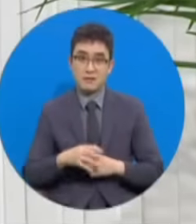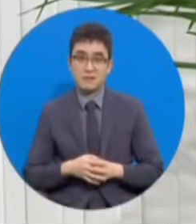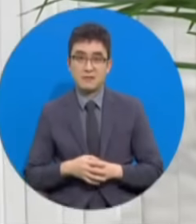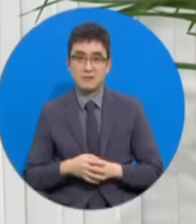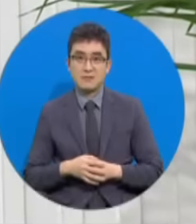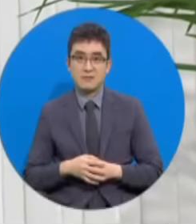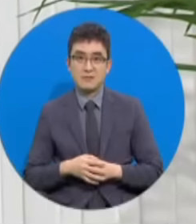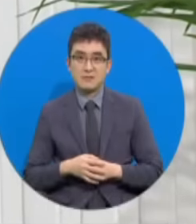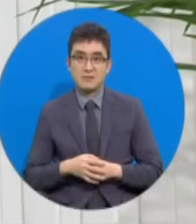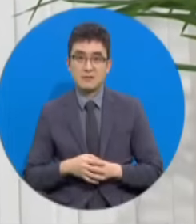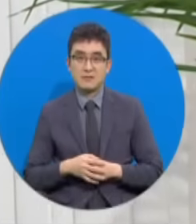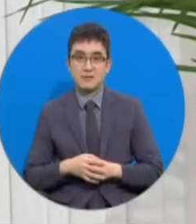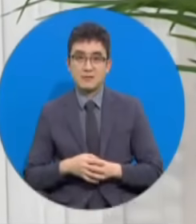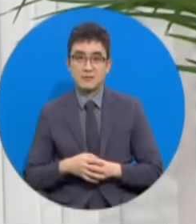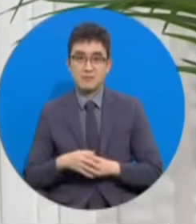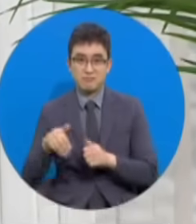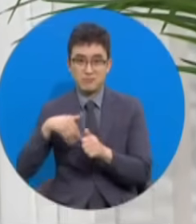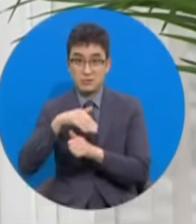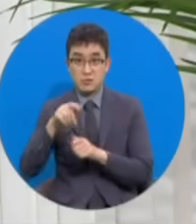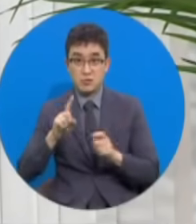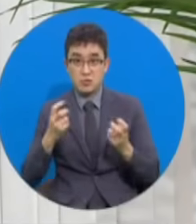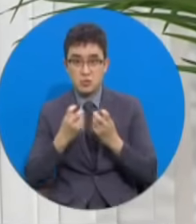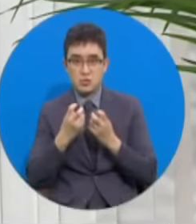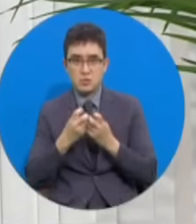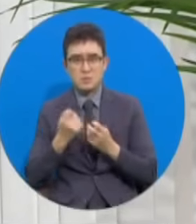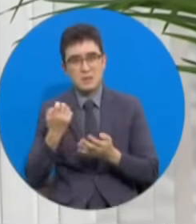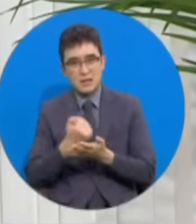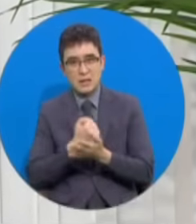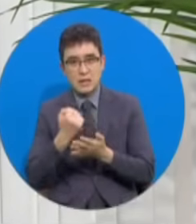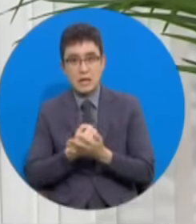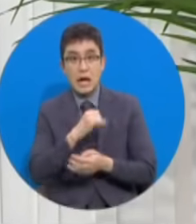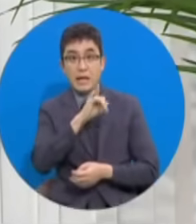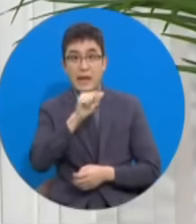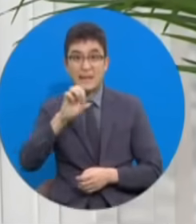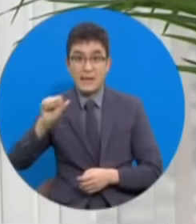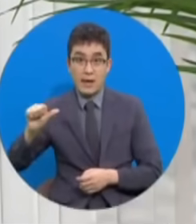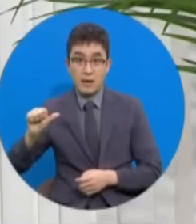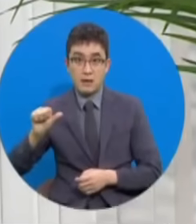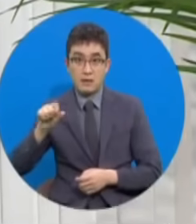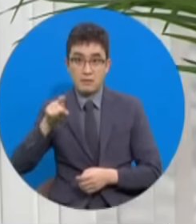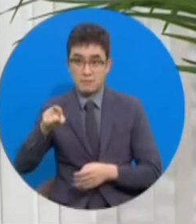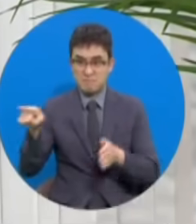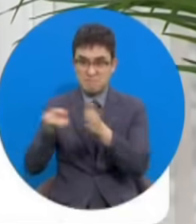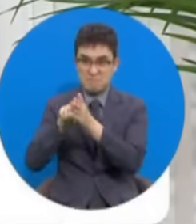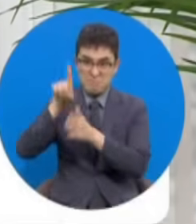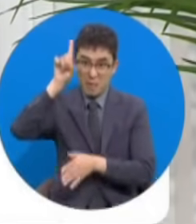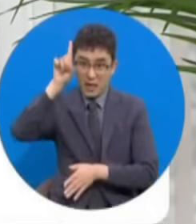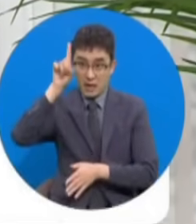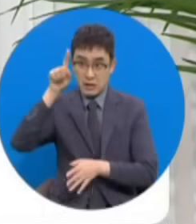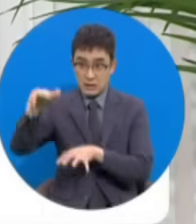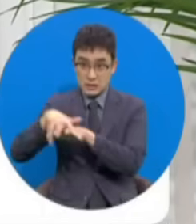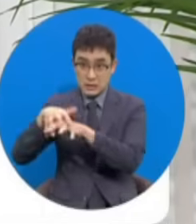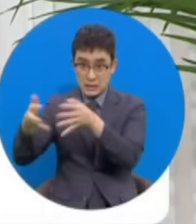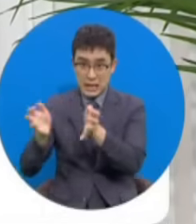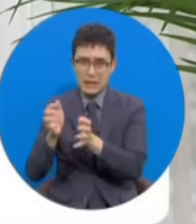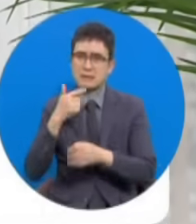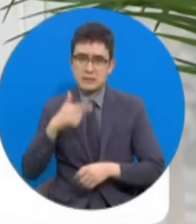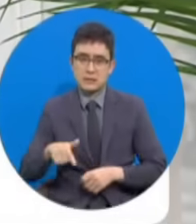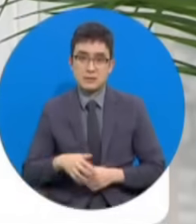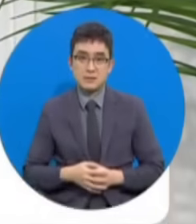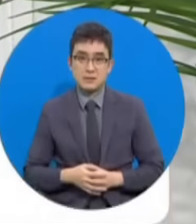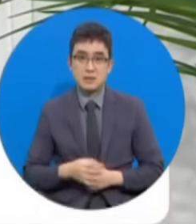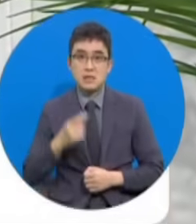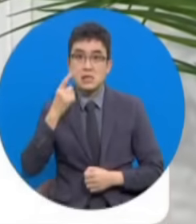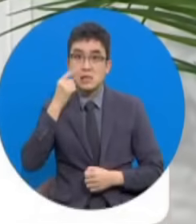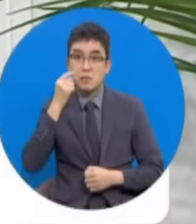안타깝습니다. 사실 IAEA가 국제기구기에는 하나 모든 것을 믿어야 되는 신 같은 존재는 아니거든요. 사실 그 일본에서 용역을